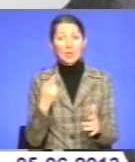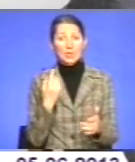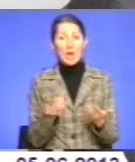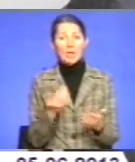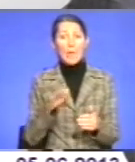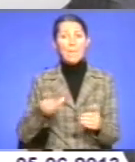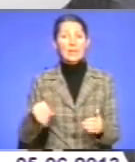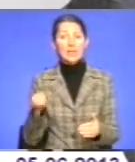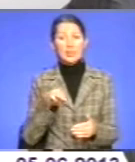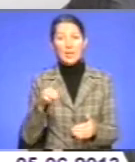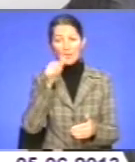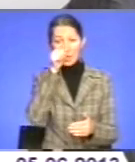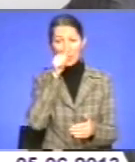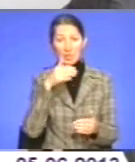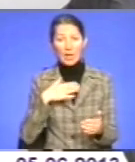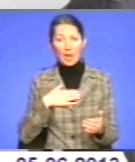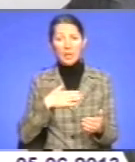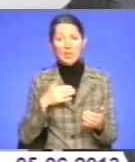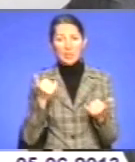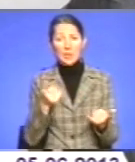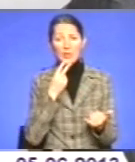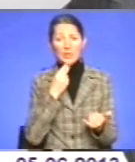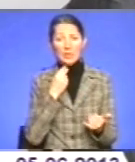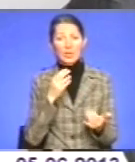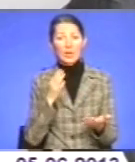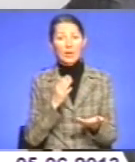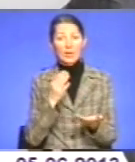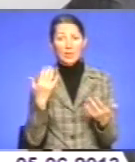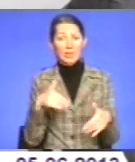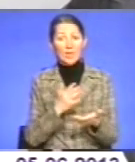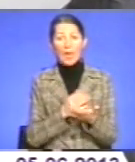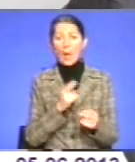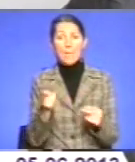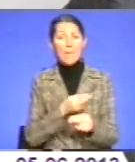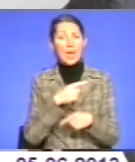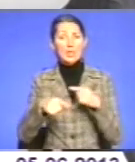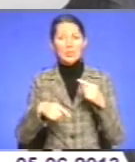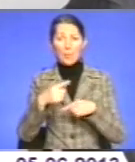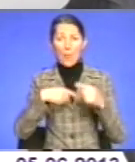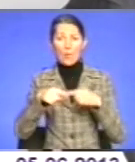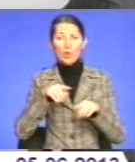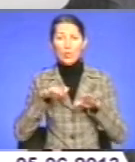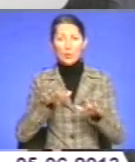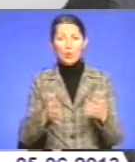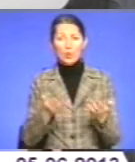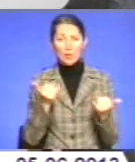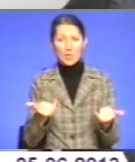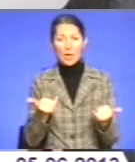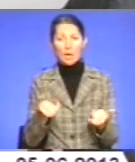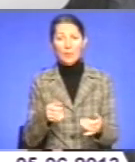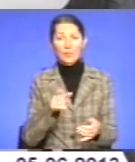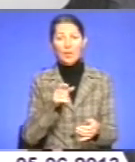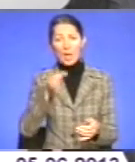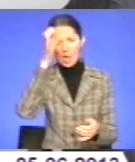після травня місяця, а у нас зараз якраз червень, ідуть вже безповоротні процеси. Тобто, якщо зараз освітяни не отримують відпускних